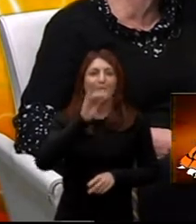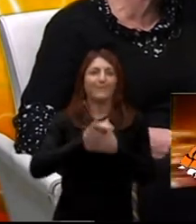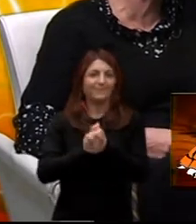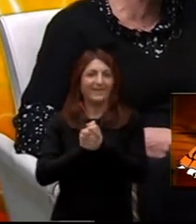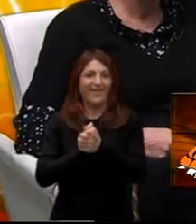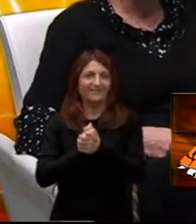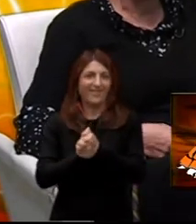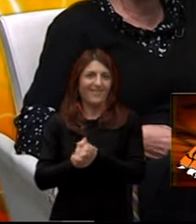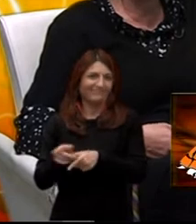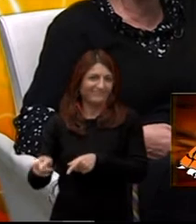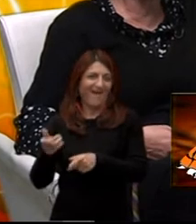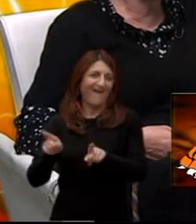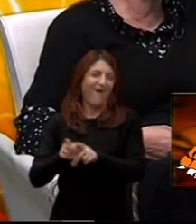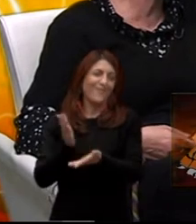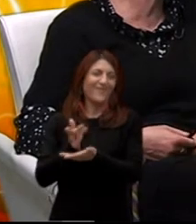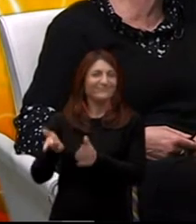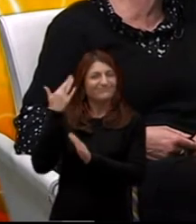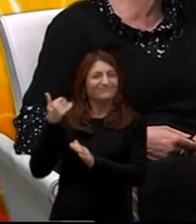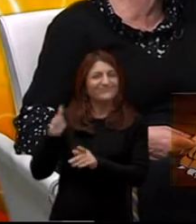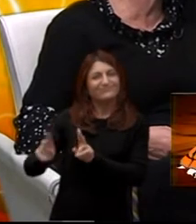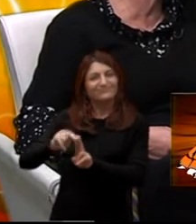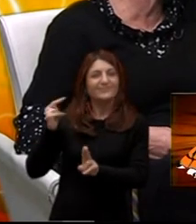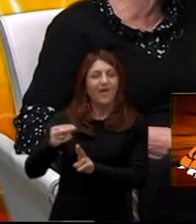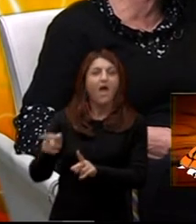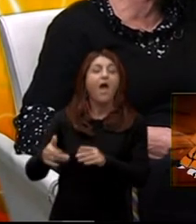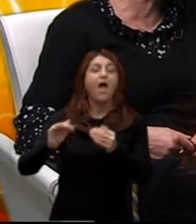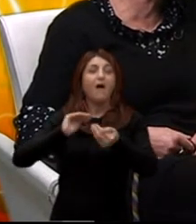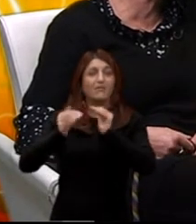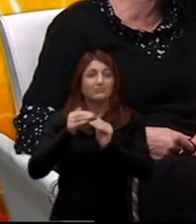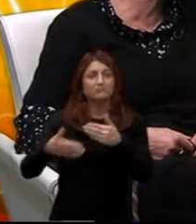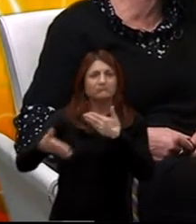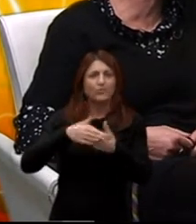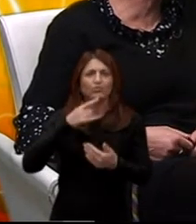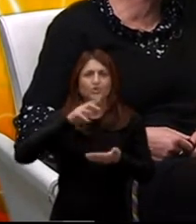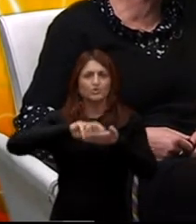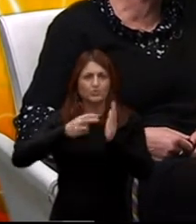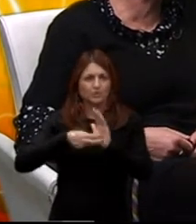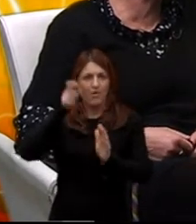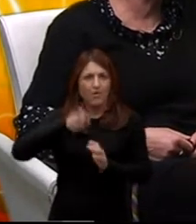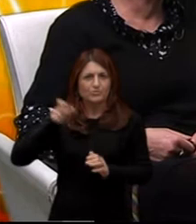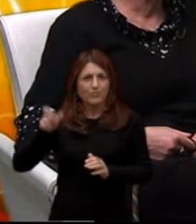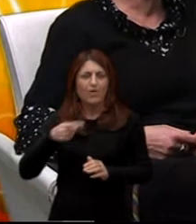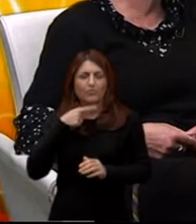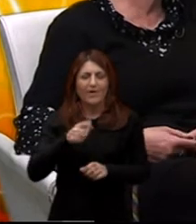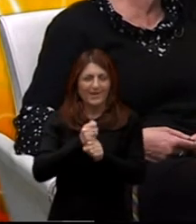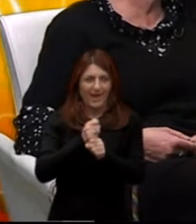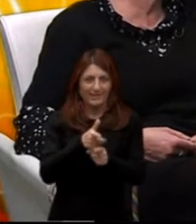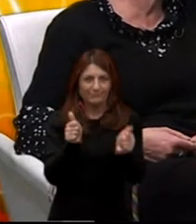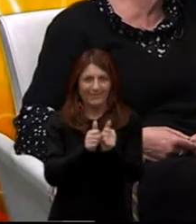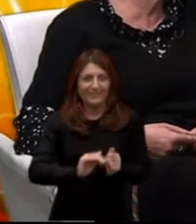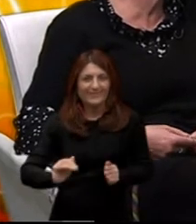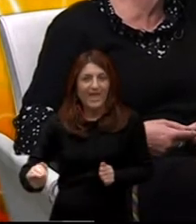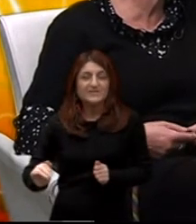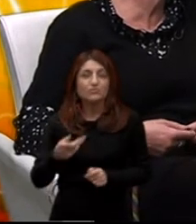sebi takav benefit. A onda, naravno, u suradnji sa terapeutima, stručnjacima koji rade sa djecom, taj benefit